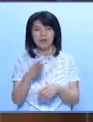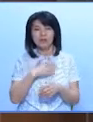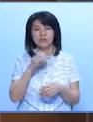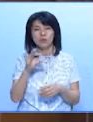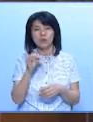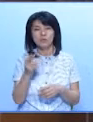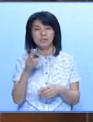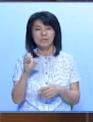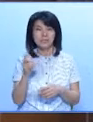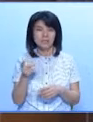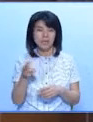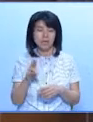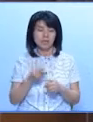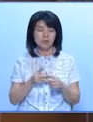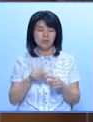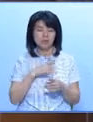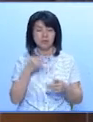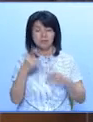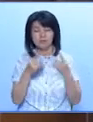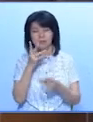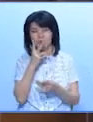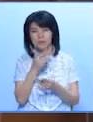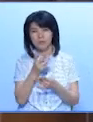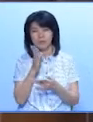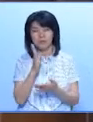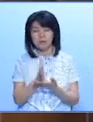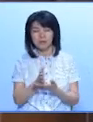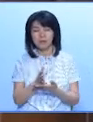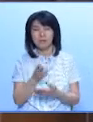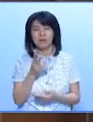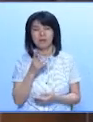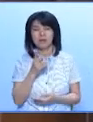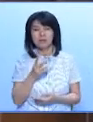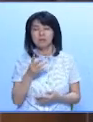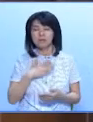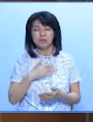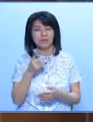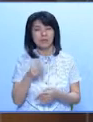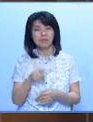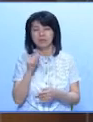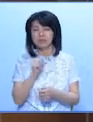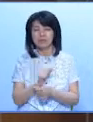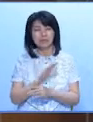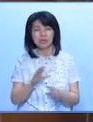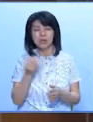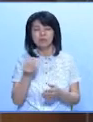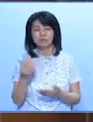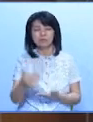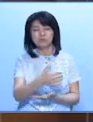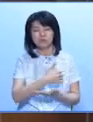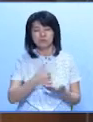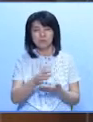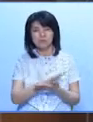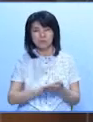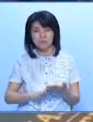мы организовали прямой эфир и рассказали о трехтомнике. Конечно, на этом мы не останавливаемся. Сбор информации будет